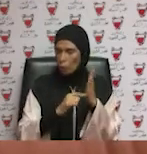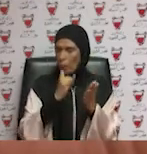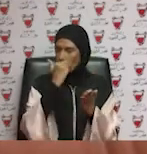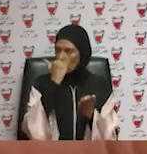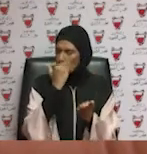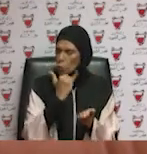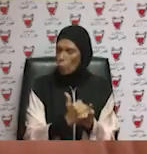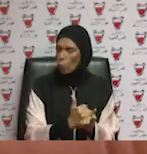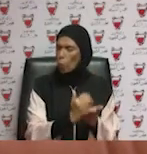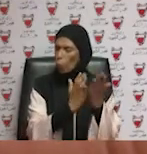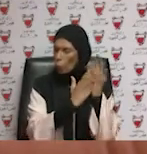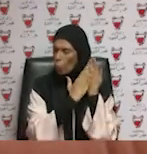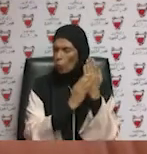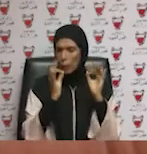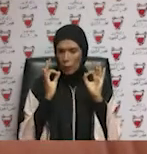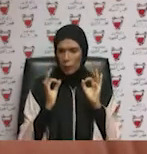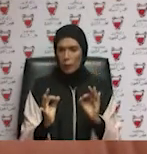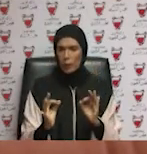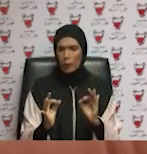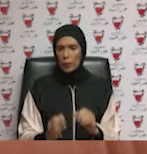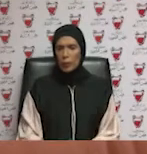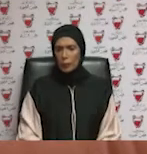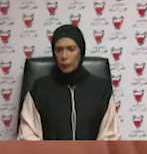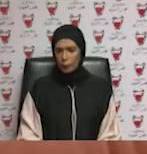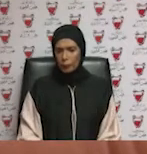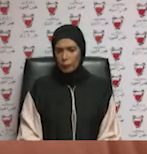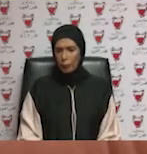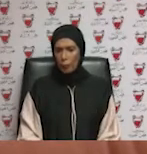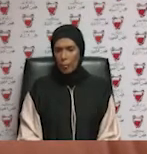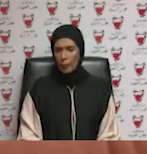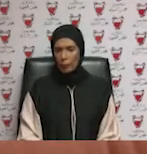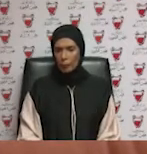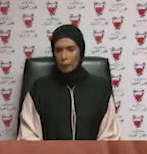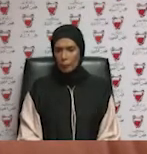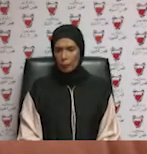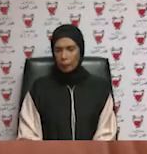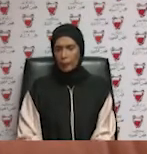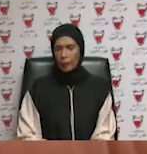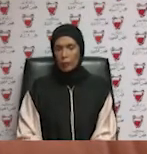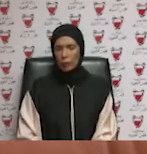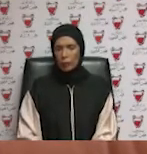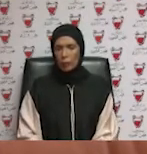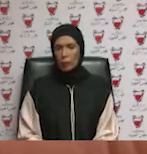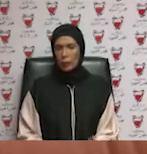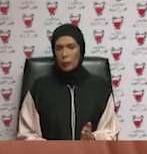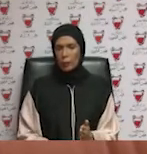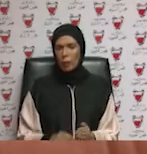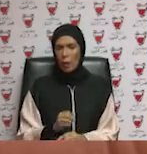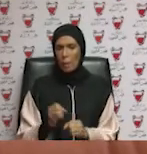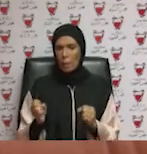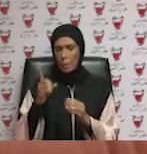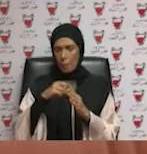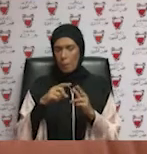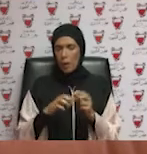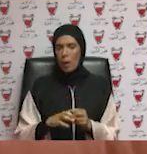لما إحنا كسلطة تشريعية يعني تمر علينا بعض المشاريع بقوانين